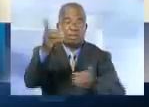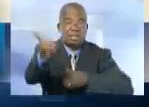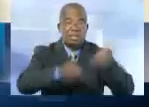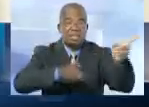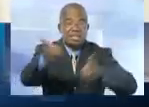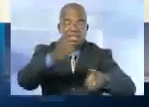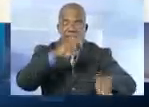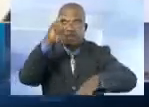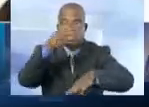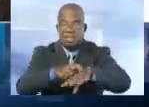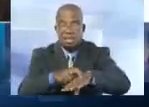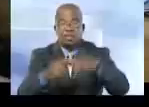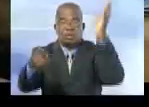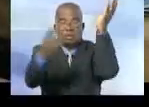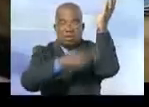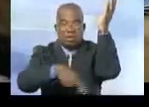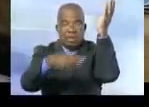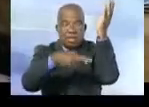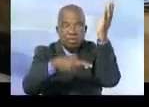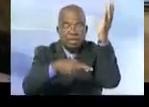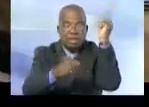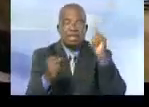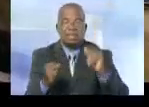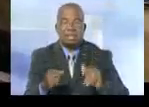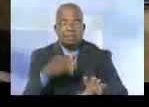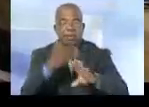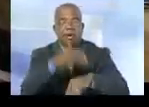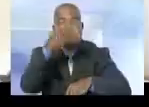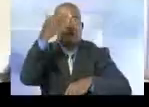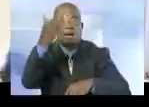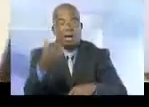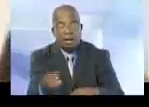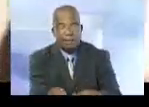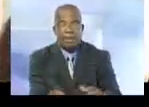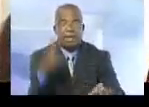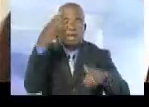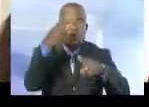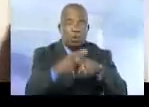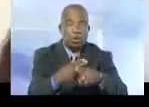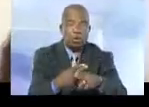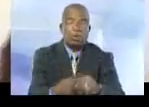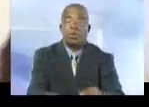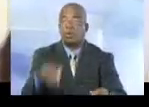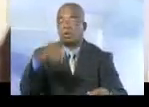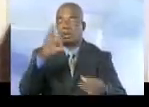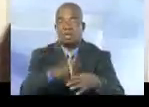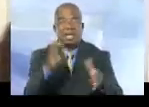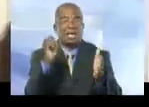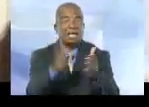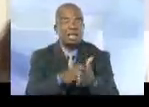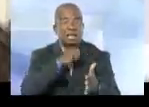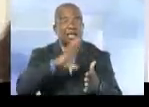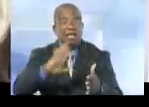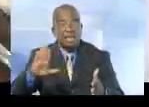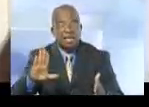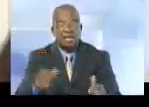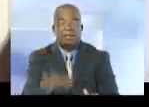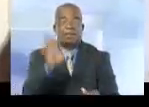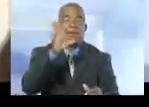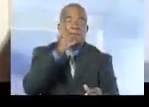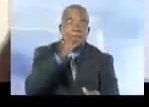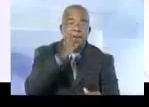l'étape du scan, on passe à la saisie. Les données scannées sont reçues automatiquement sur tous les